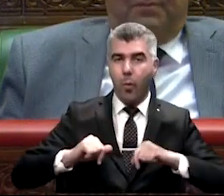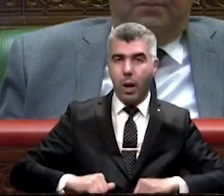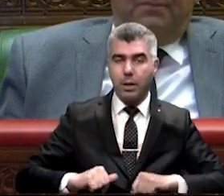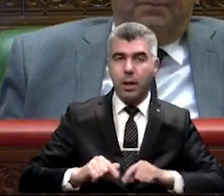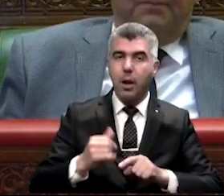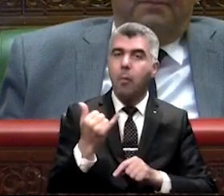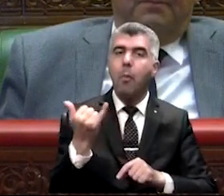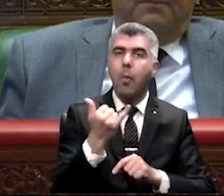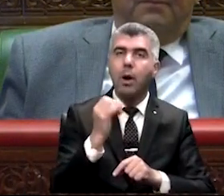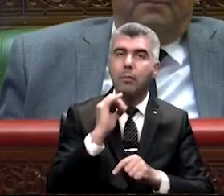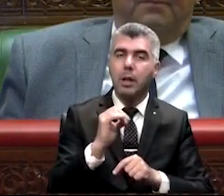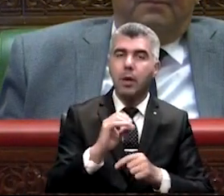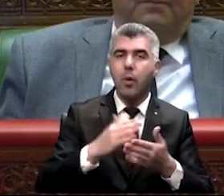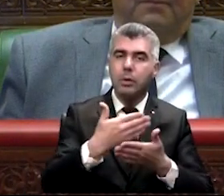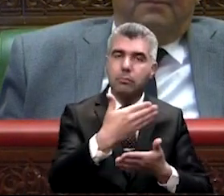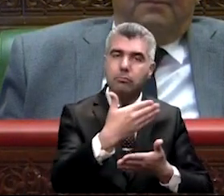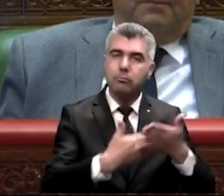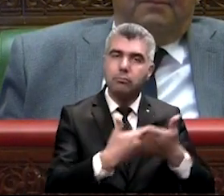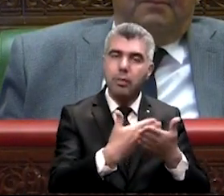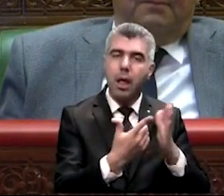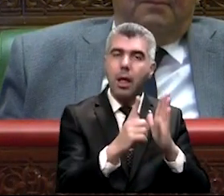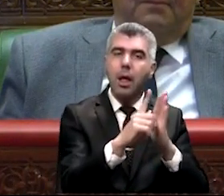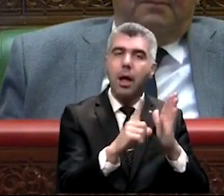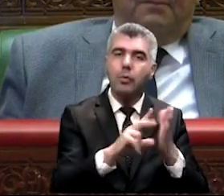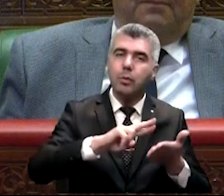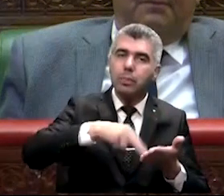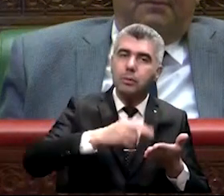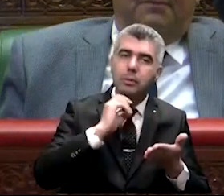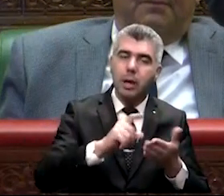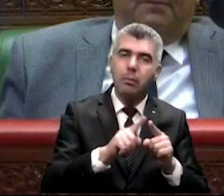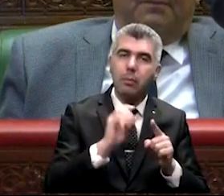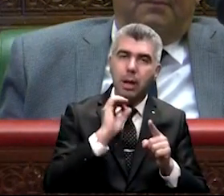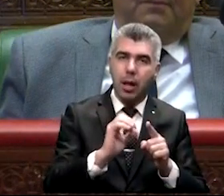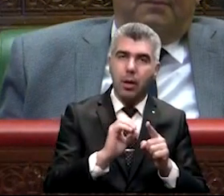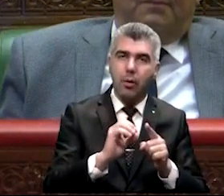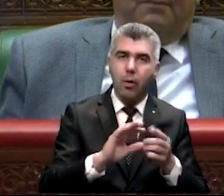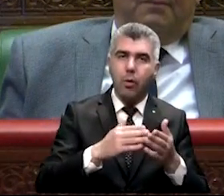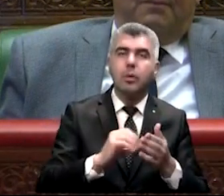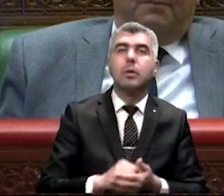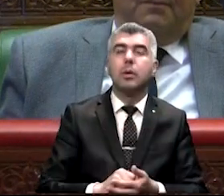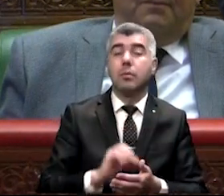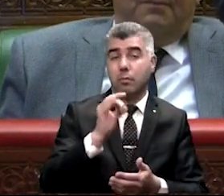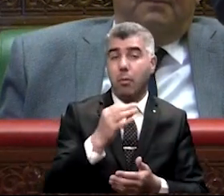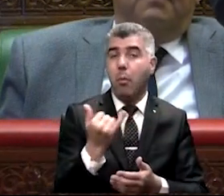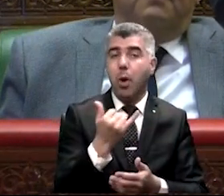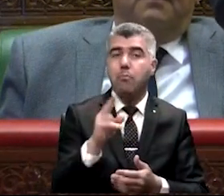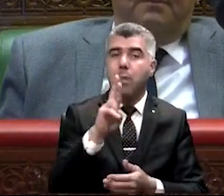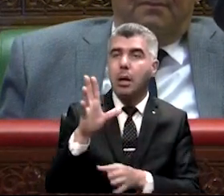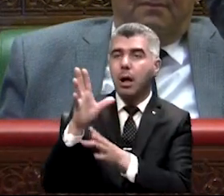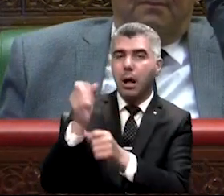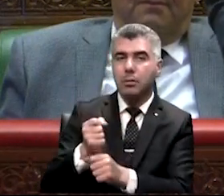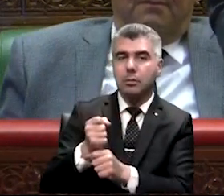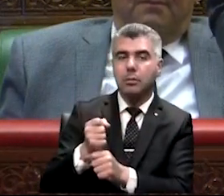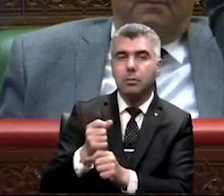الاستثمار تماشيا مع ميثاق الاستثمار اللي كندخل لمرحله التنفيذ والاجراء دياله على ارض الواقع وتنزيلا لتوجيهات الملكيه